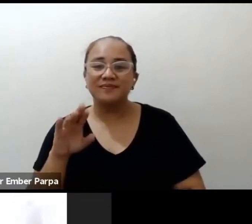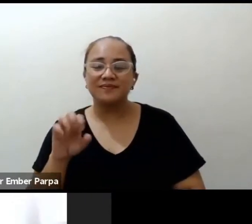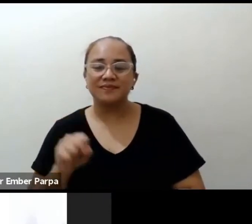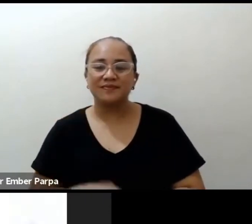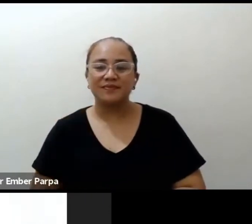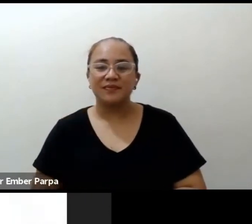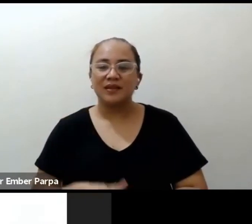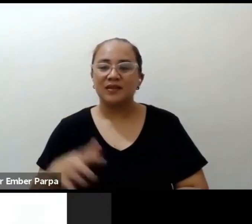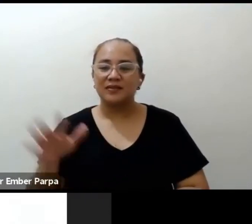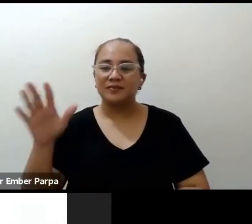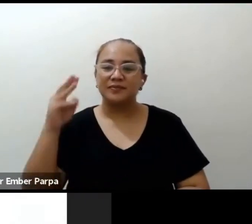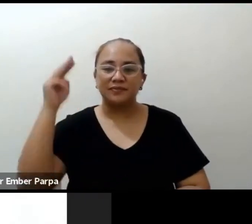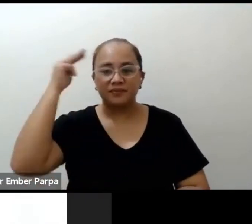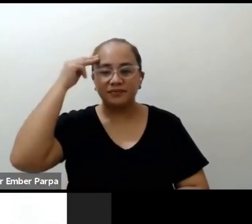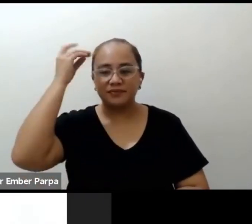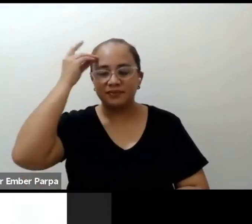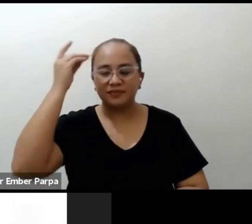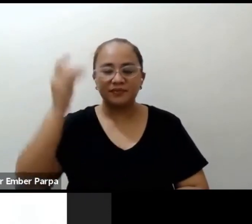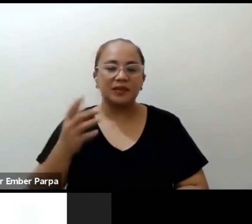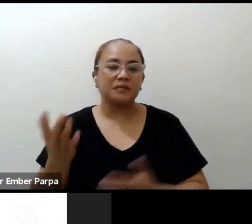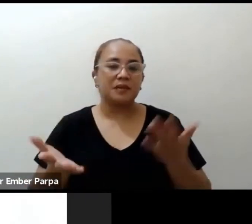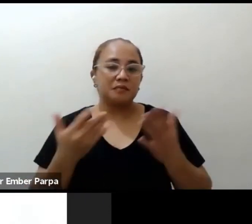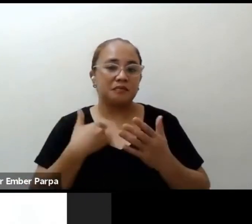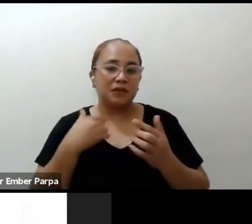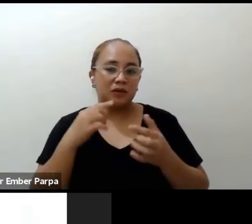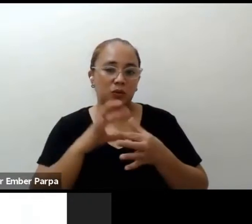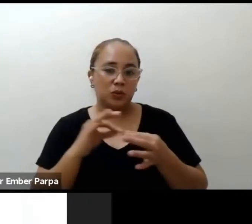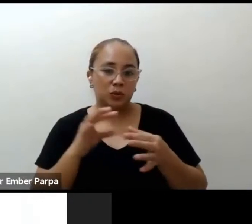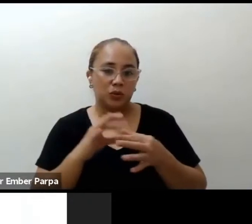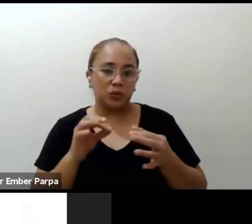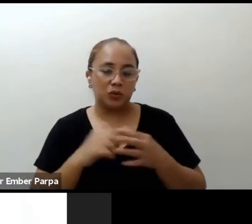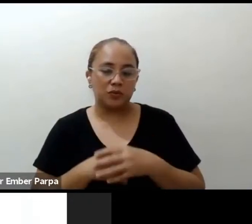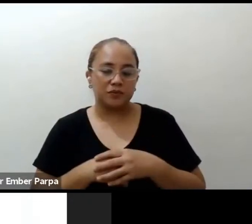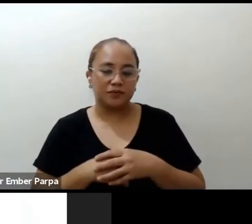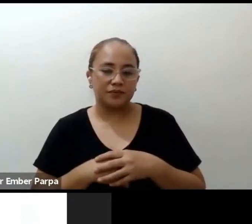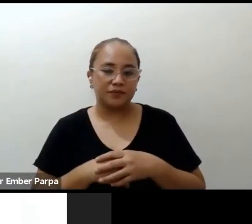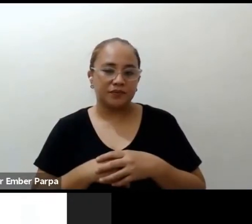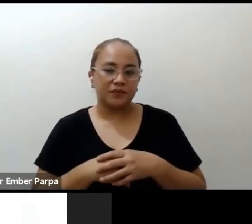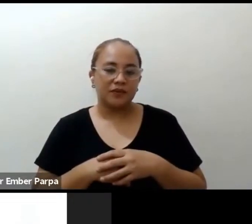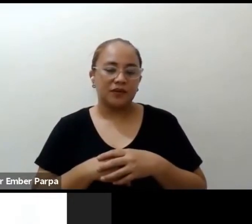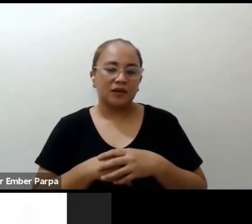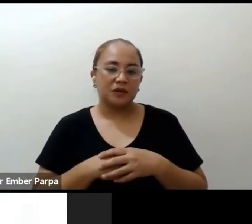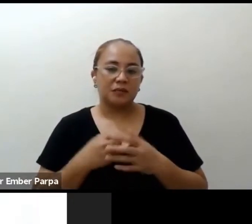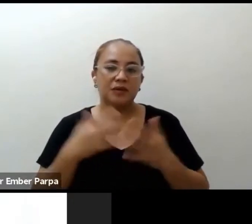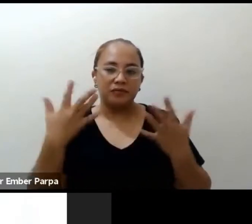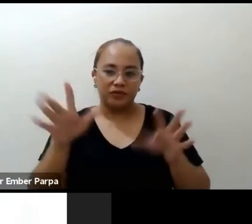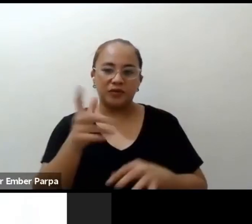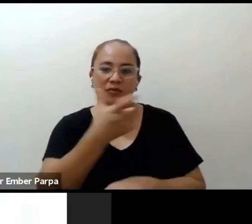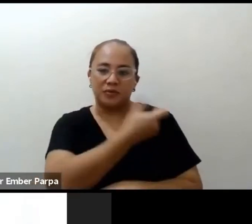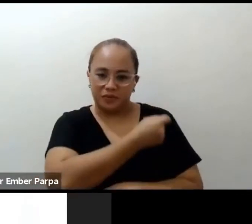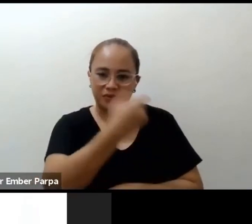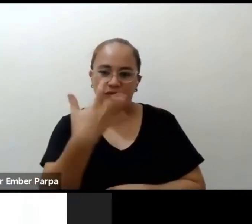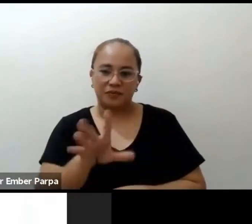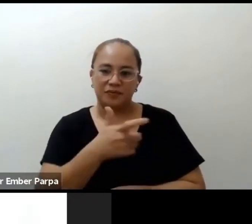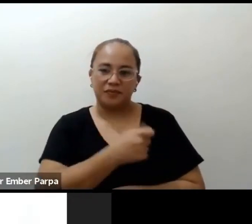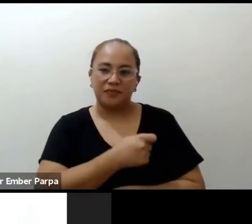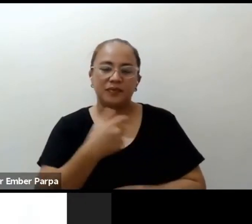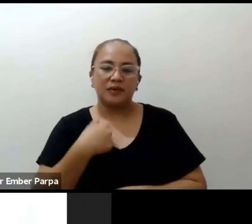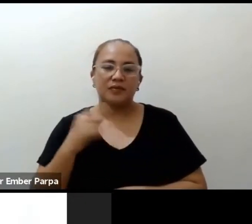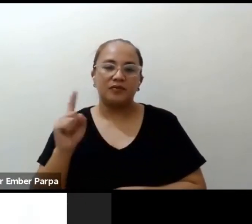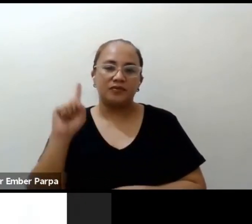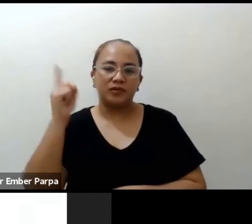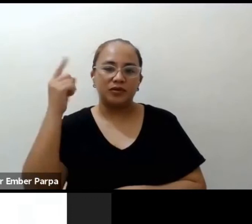Dr. Dairit? Siguro ang mako-comment ko dyan, Mike, ito no, unang-una ako napakunahan na. So my first dose